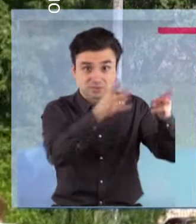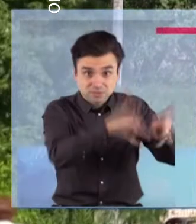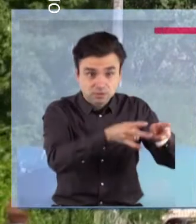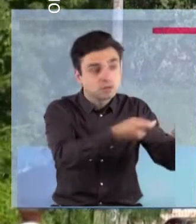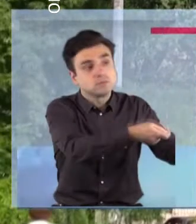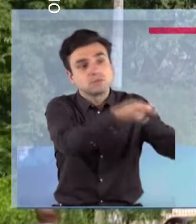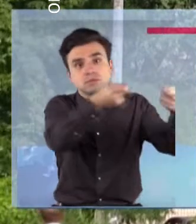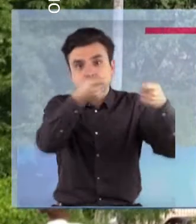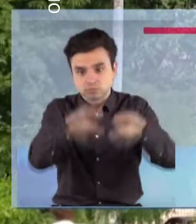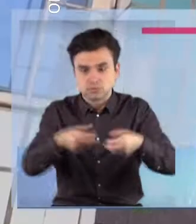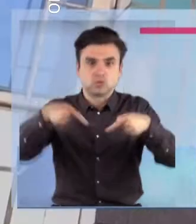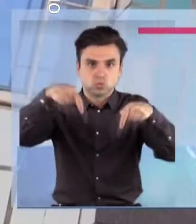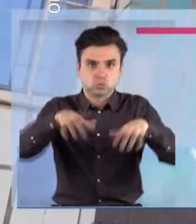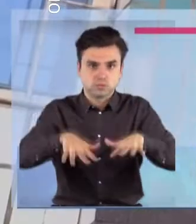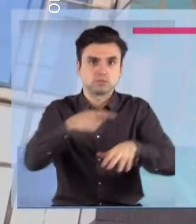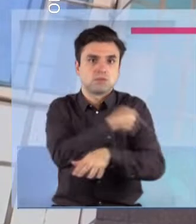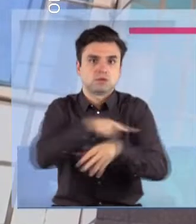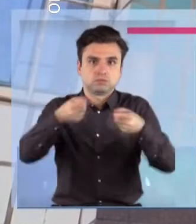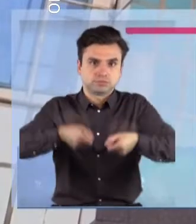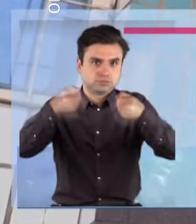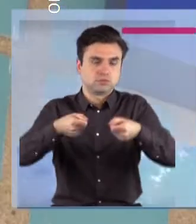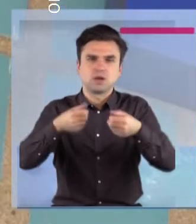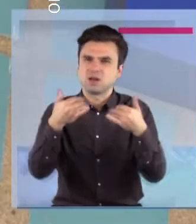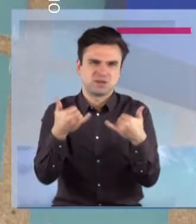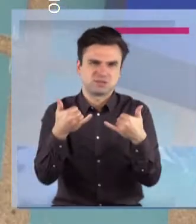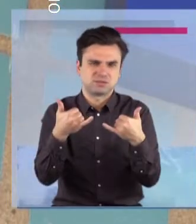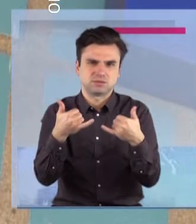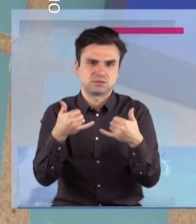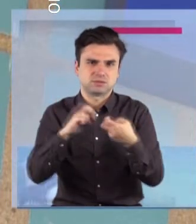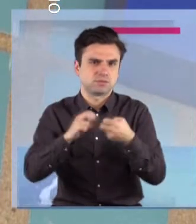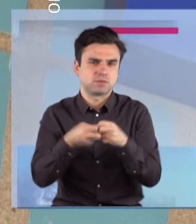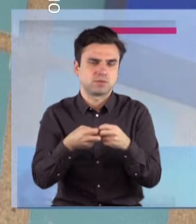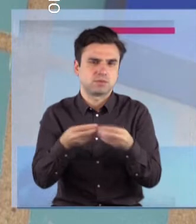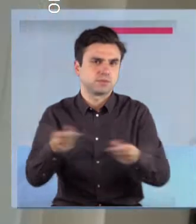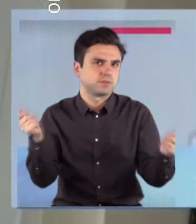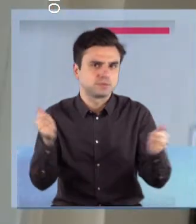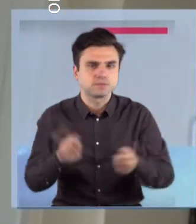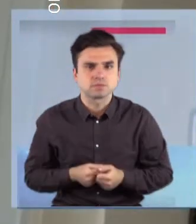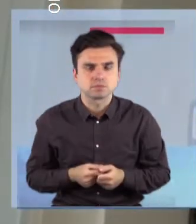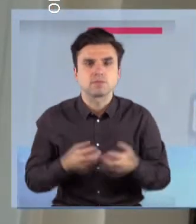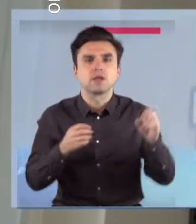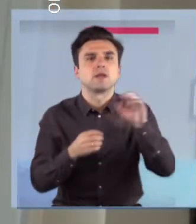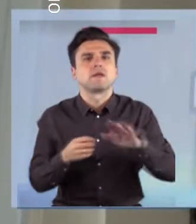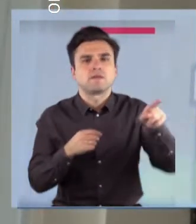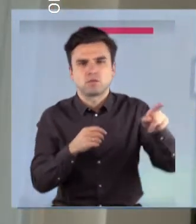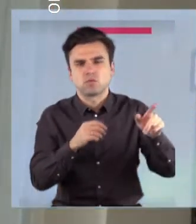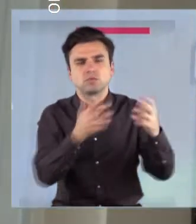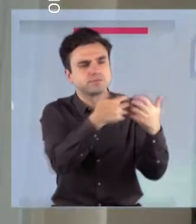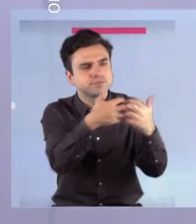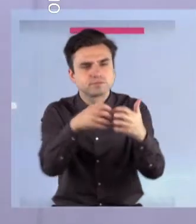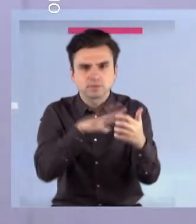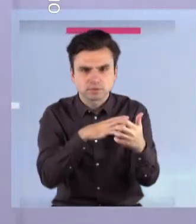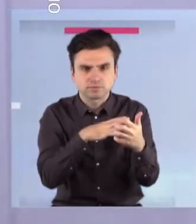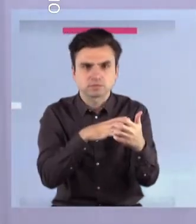В анестезіологічному відділенні першої місклікарні є два дефібрилятори. Одному 26 років, іншому майже півсторіччя.